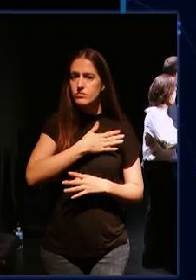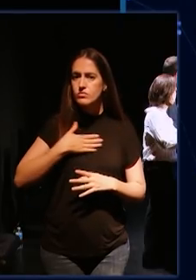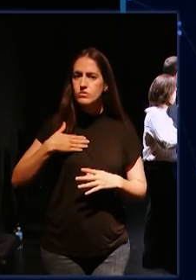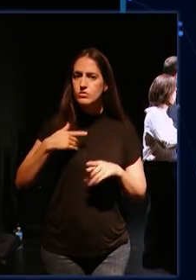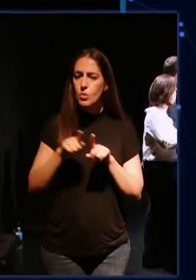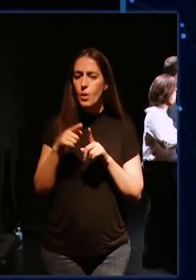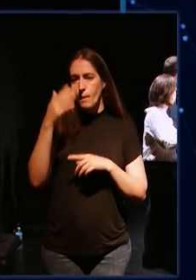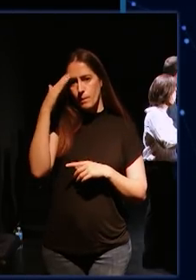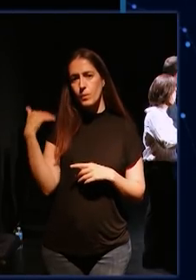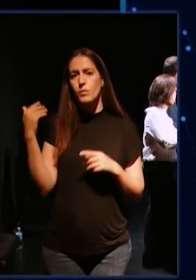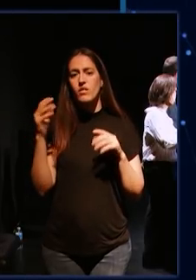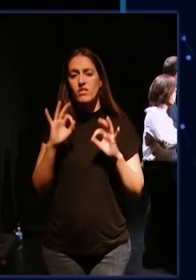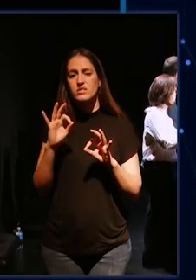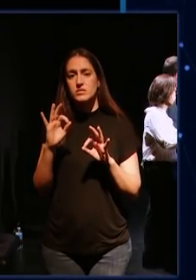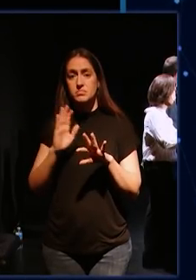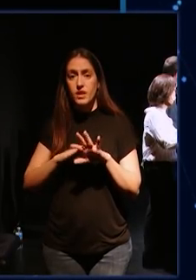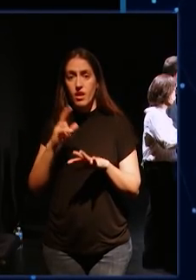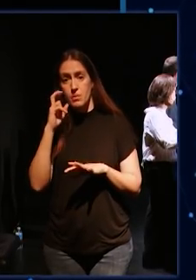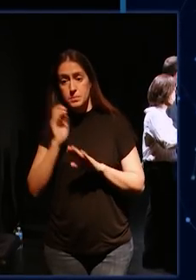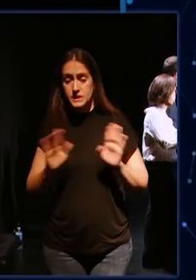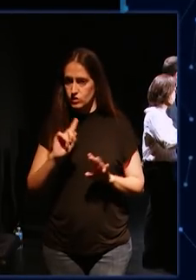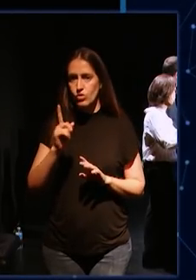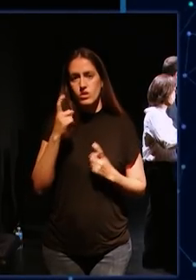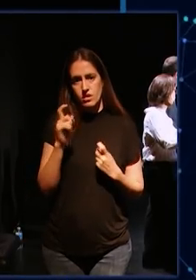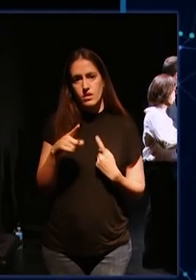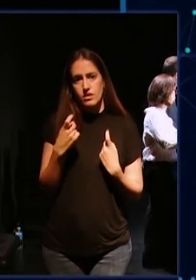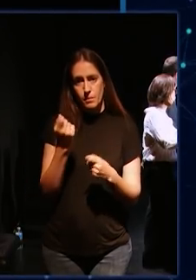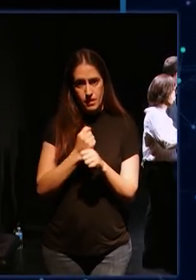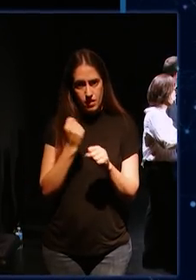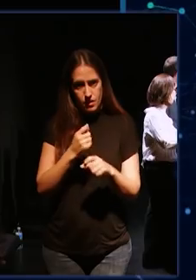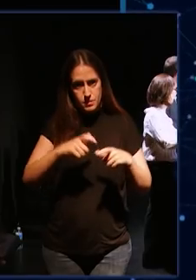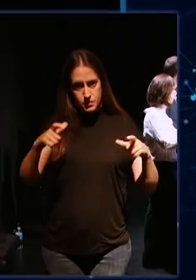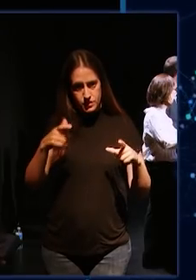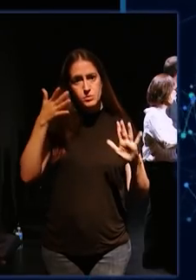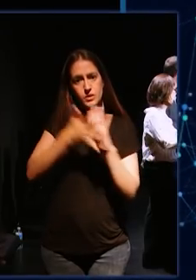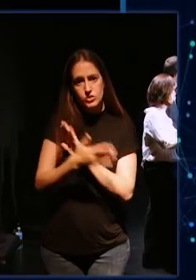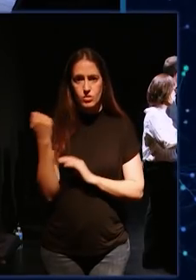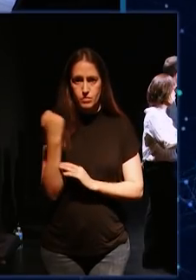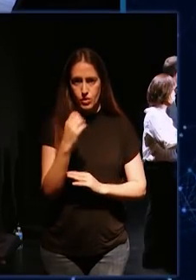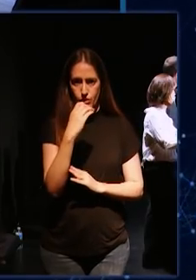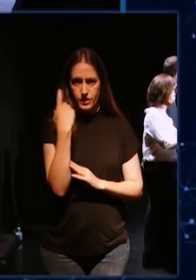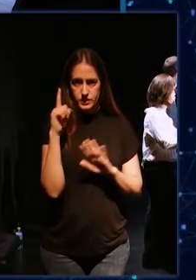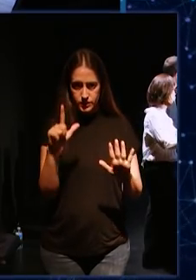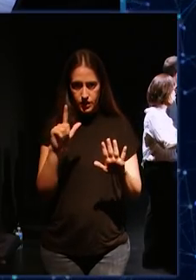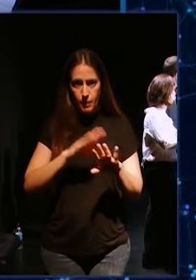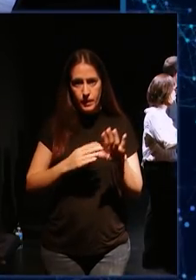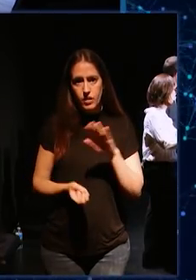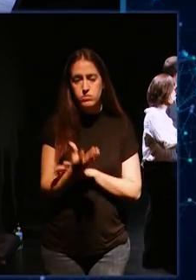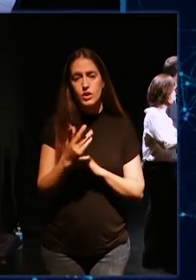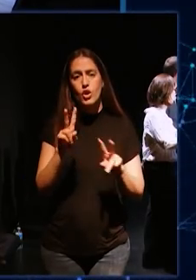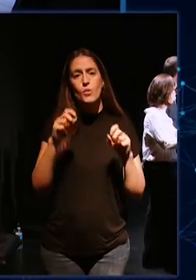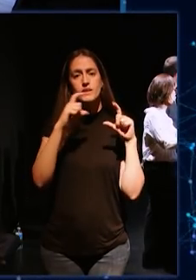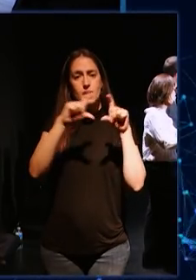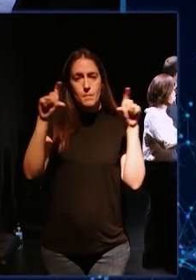una vila dormitori. Volem que es pugui treballar a Cardedeu i per això recolzarem el C7 pel desenvolupament de noves empreses, la